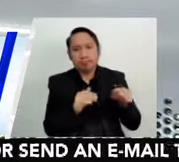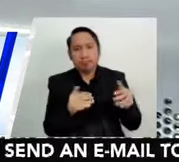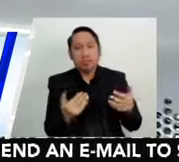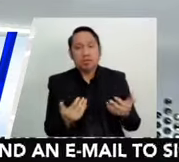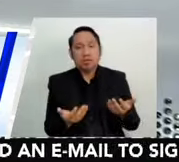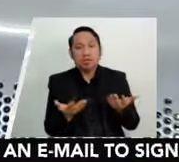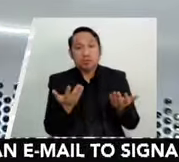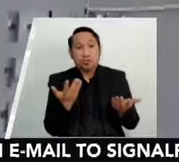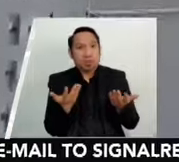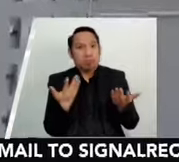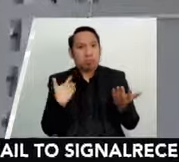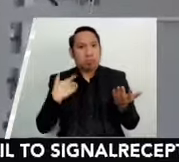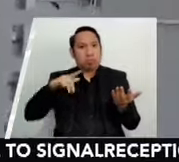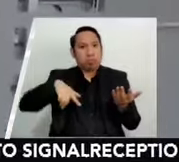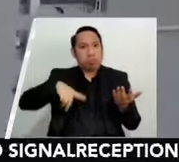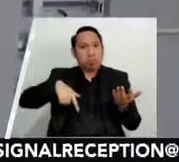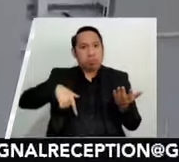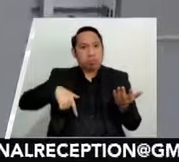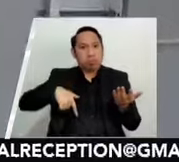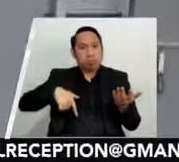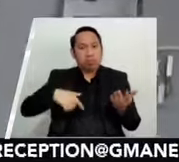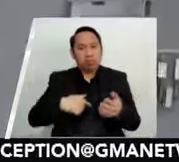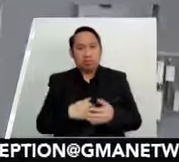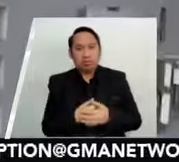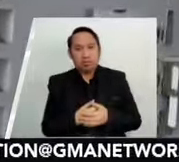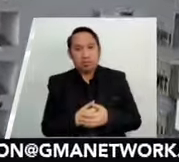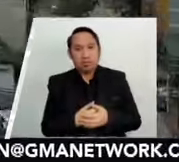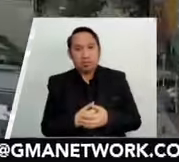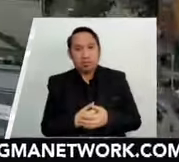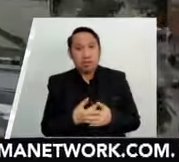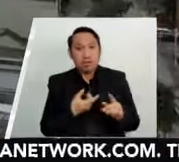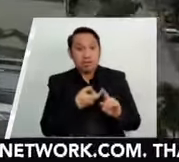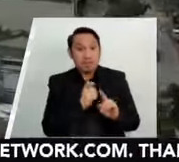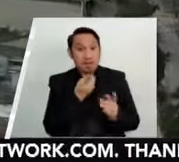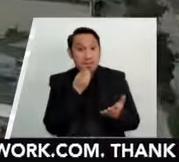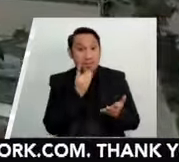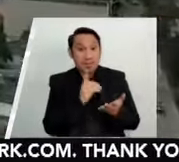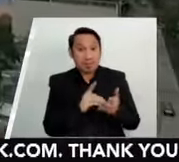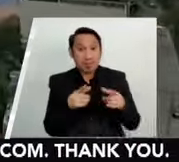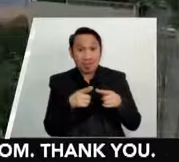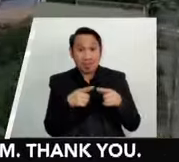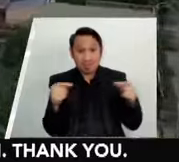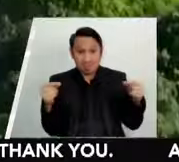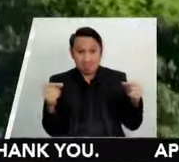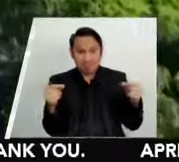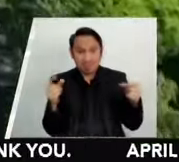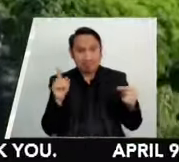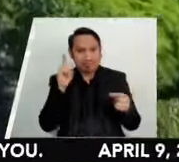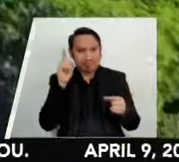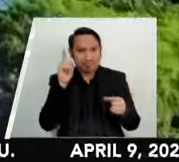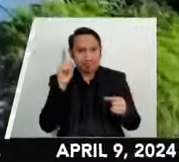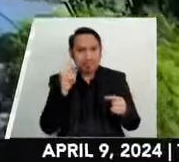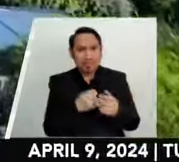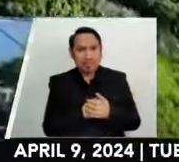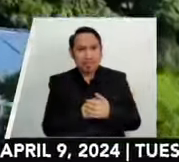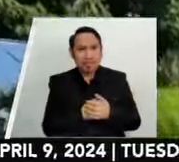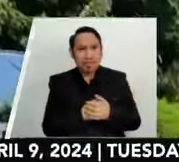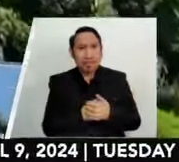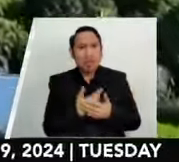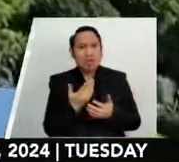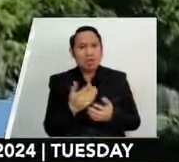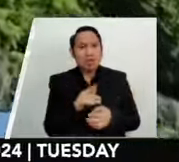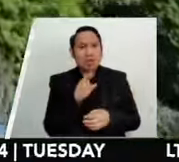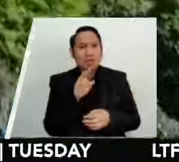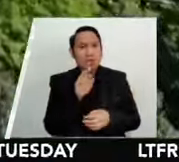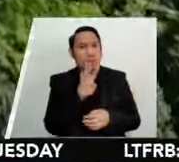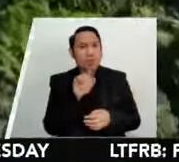ng flight namin. Base sa pinakahuling datos ng Japan International Cooperation Agency, 4.9 billion pesos